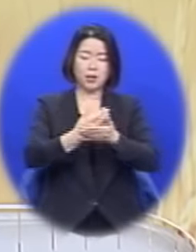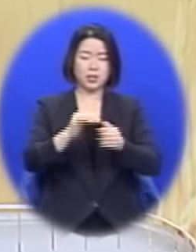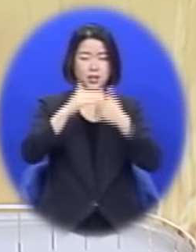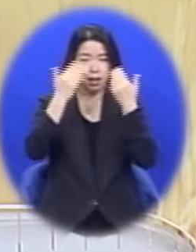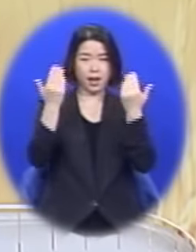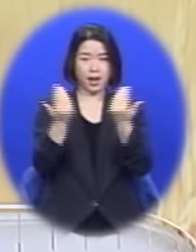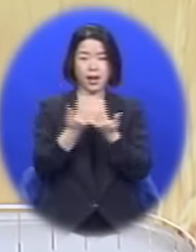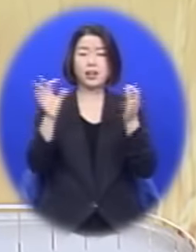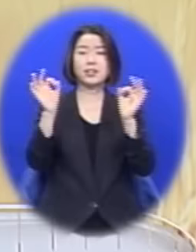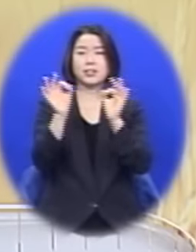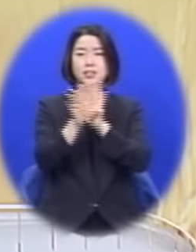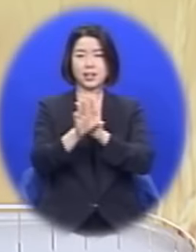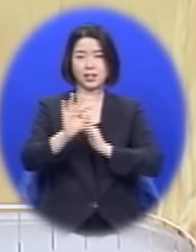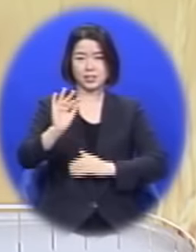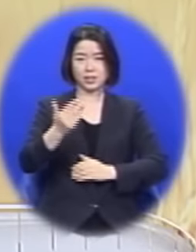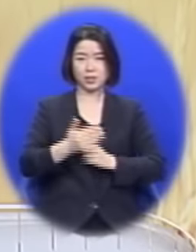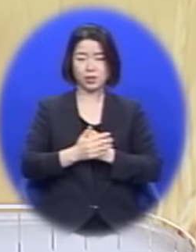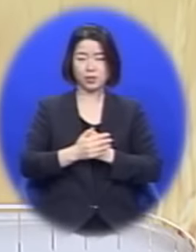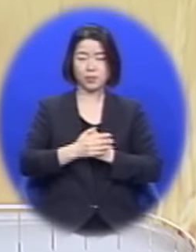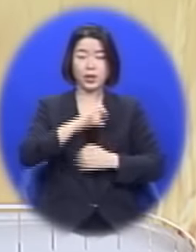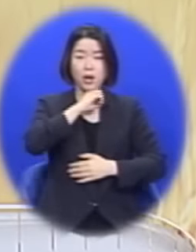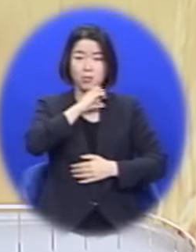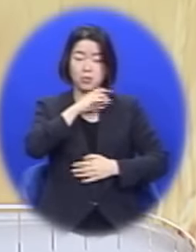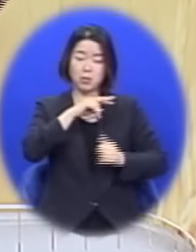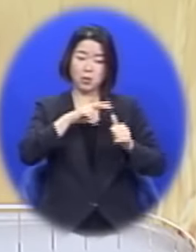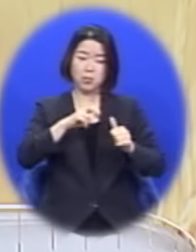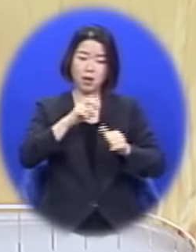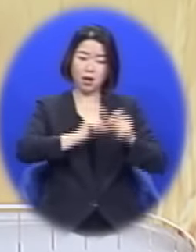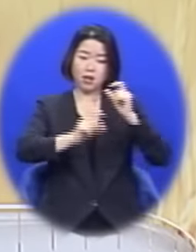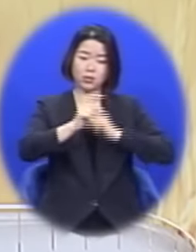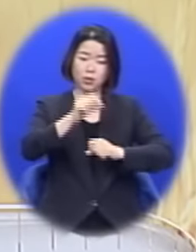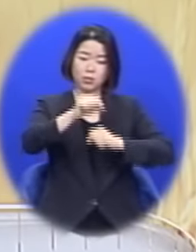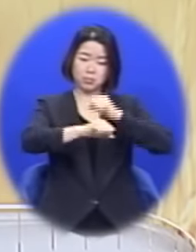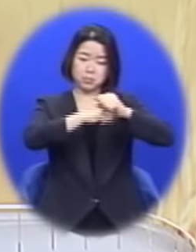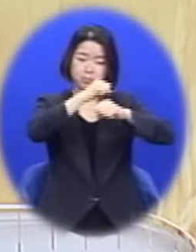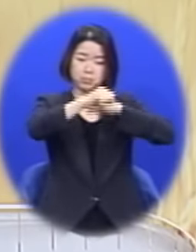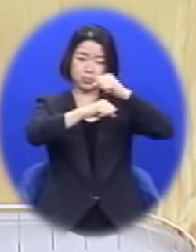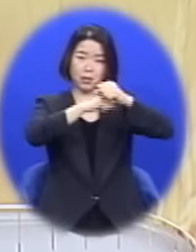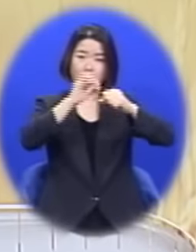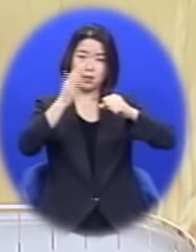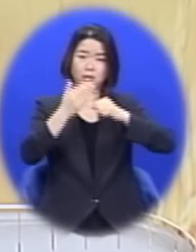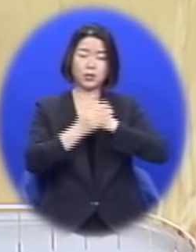불평과 원망은 잔뜩 쌓이고 더 좋은 거 바라보게 되고.